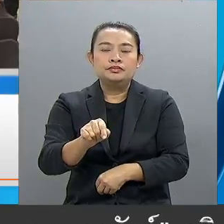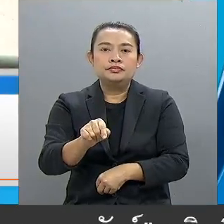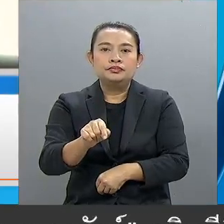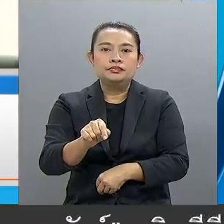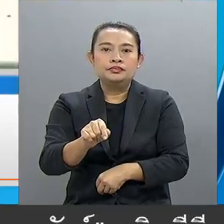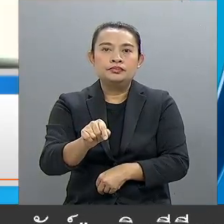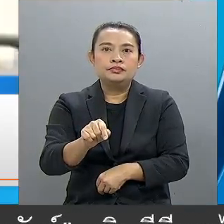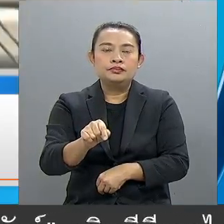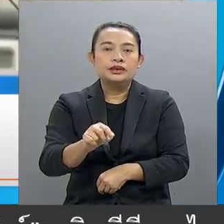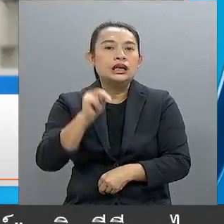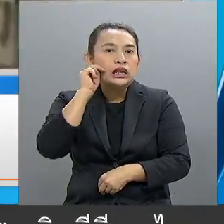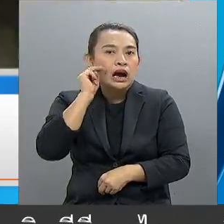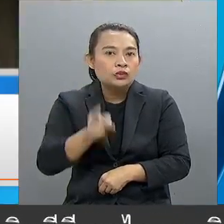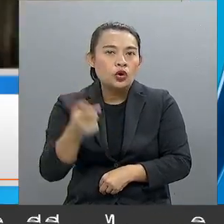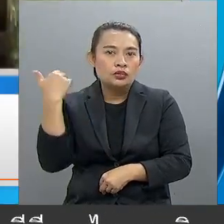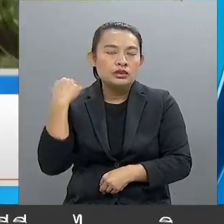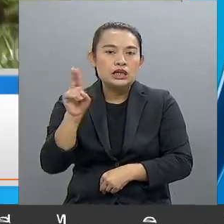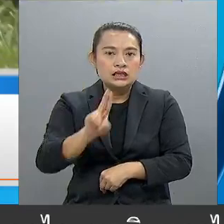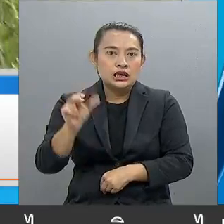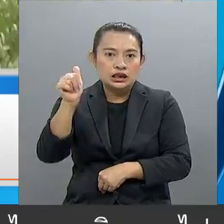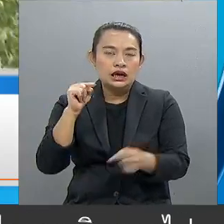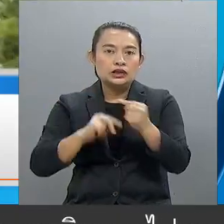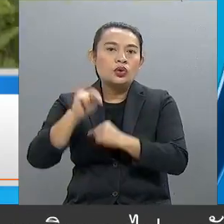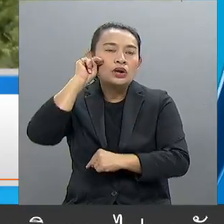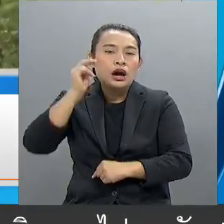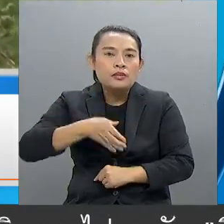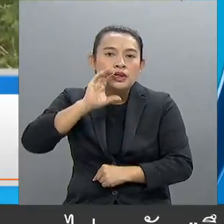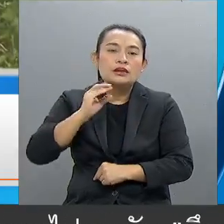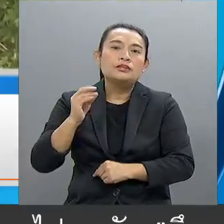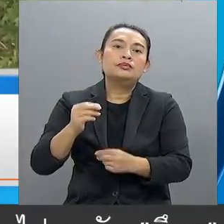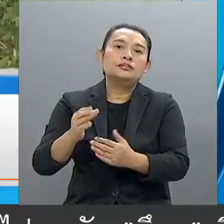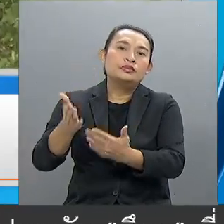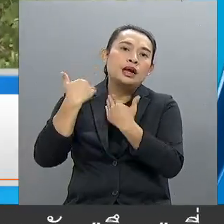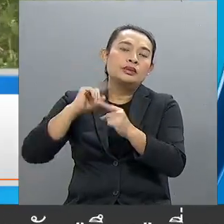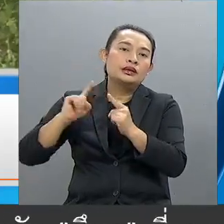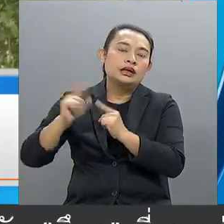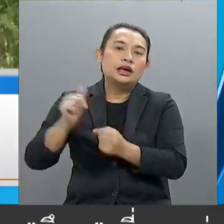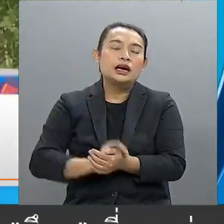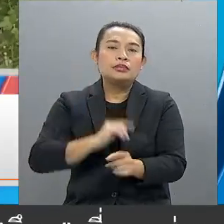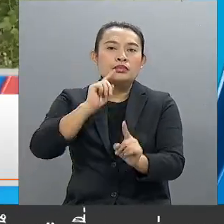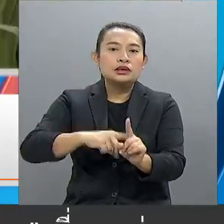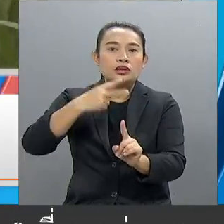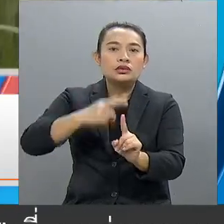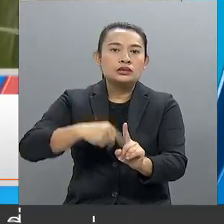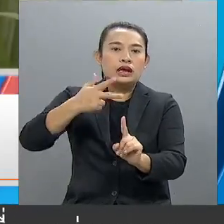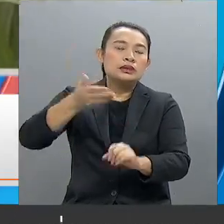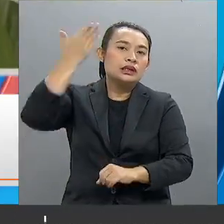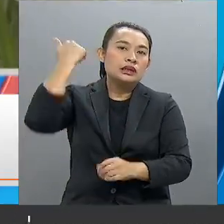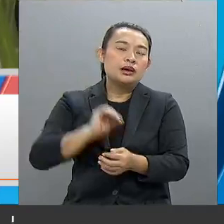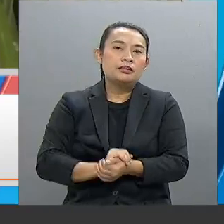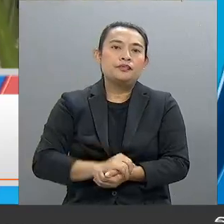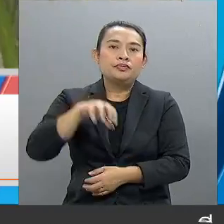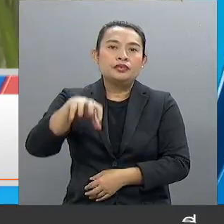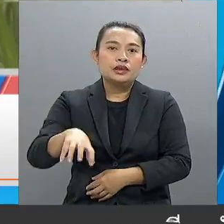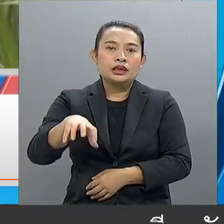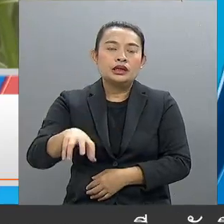คลนน้ำพวกบริโภคนะครับซึ่งใน 2-3 เดือนนะที่ผ่านมานะครับทางกรมชลประทานนะครับเราสูบ